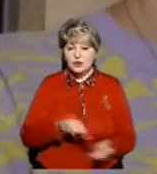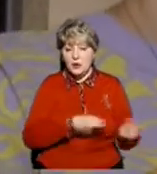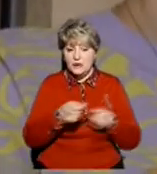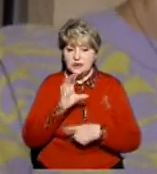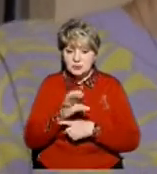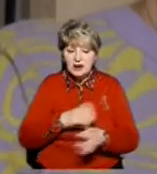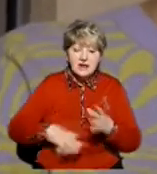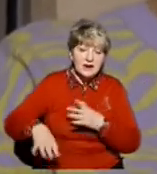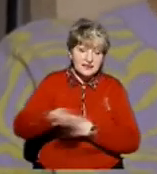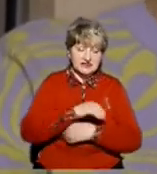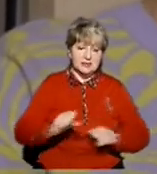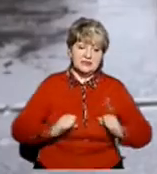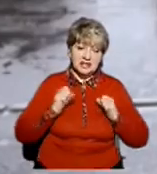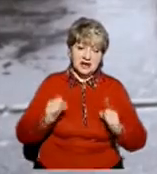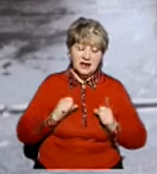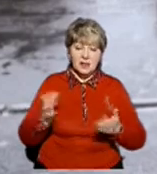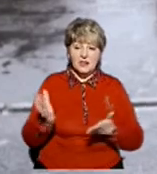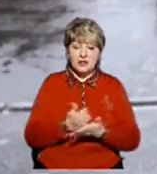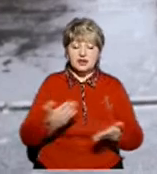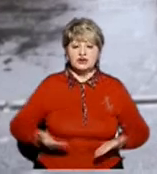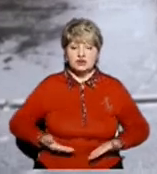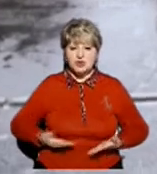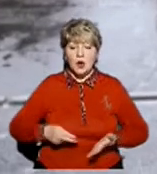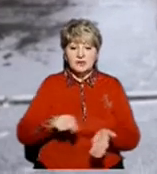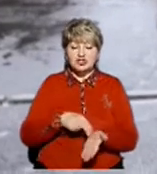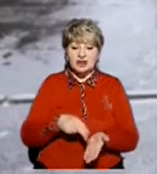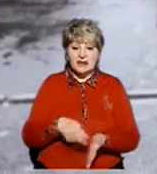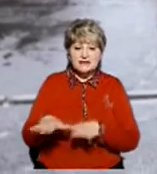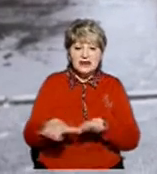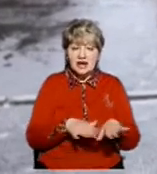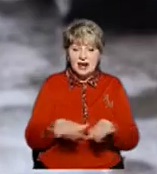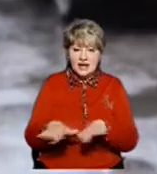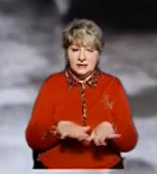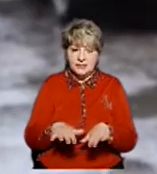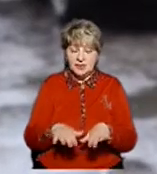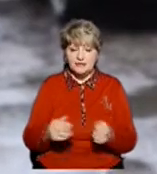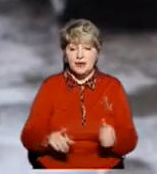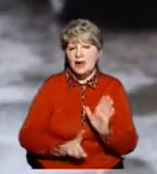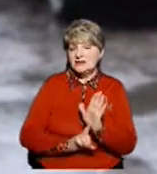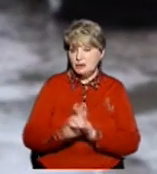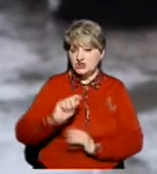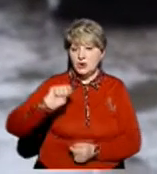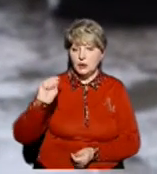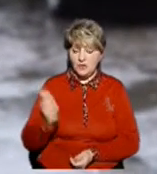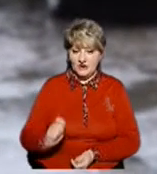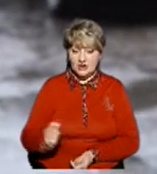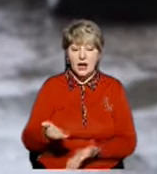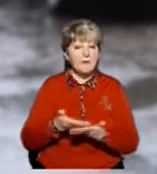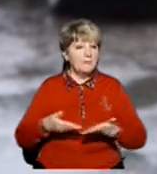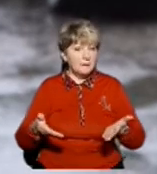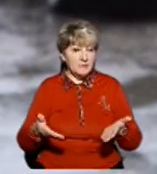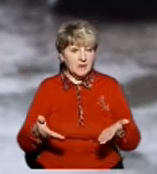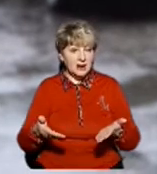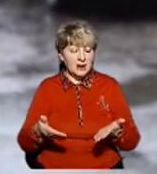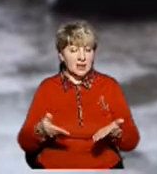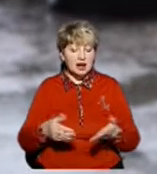Усім намагаються знайти житло черкаські ріелтори, говорить одна з них Надія Калашник. Від початку війни ми,